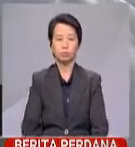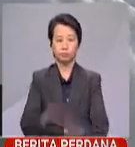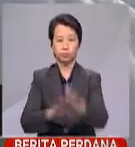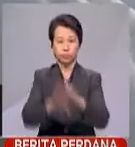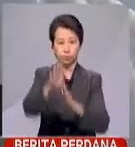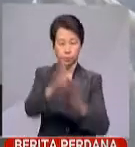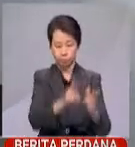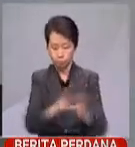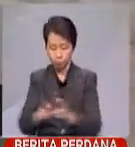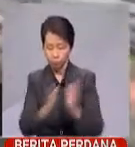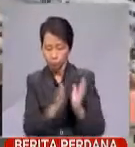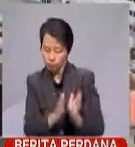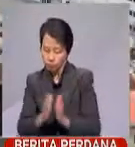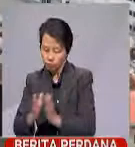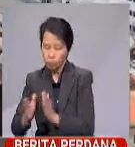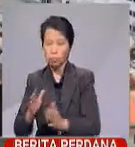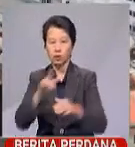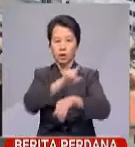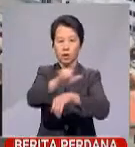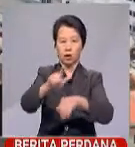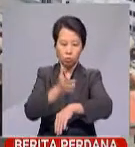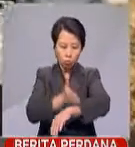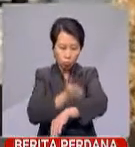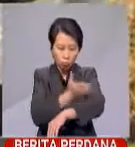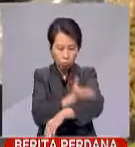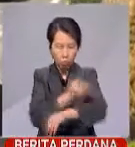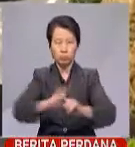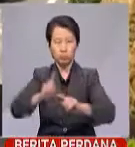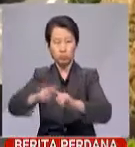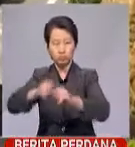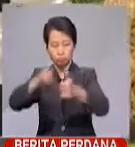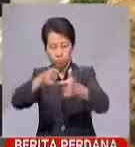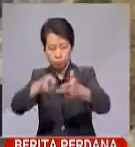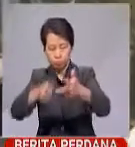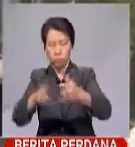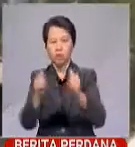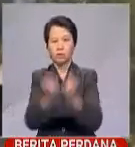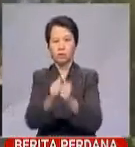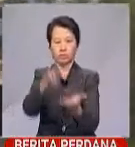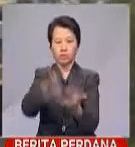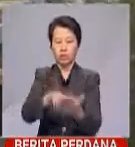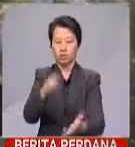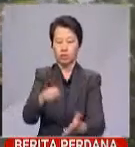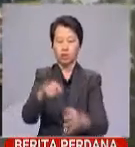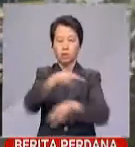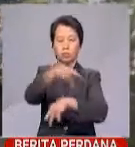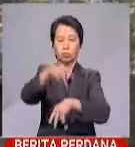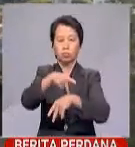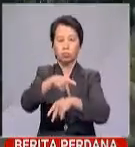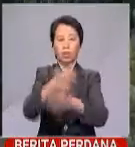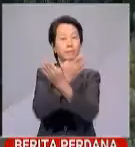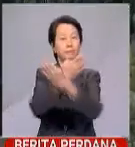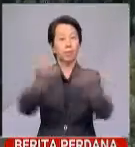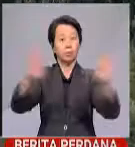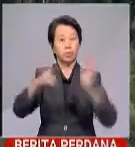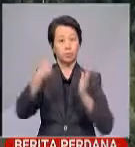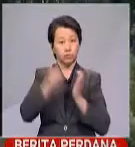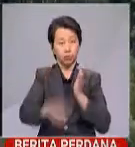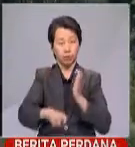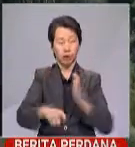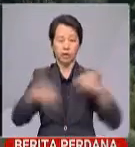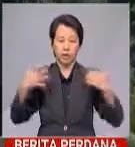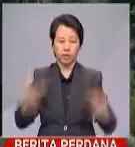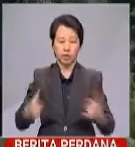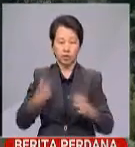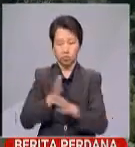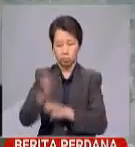Pembangunan terancang dan tersusun. Labuan berkembang maju dalam pelbagai aspek sesuai dengan statusnya, Pulau Bebas Cukai. Terkini,